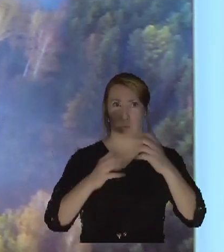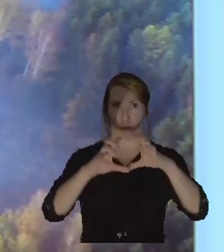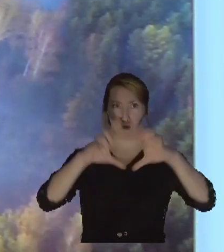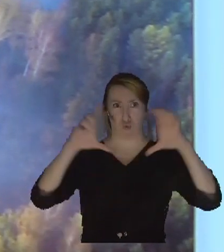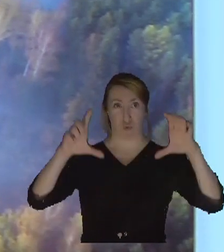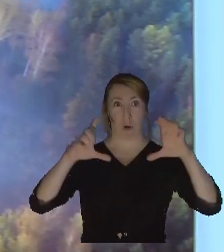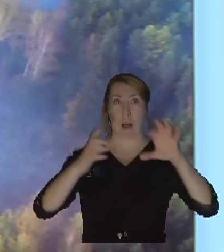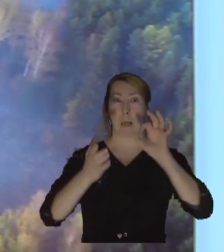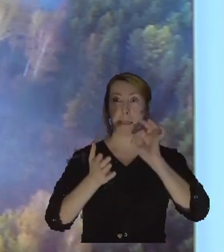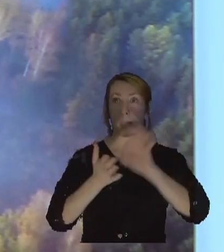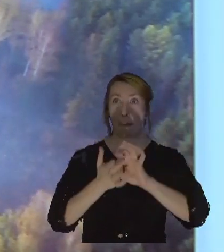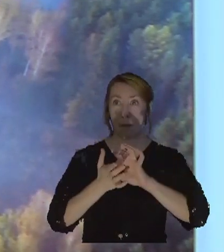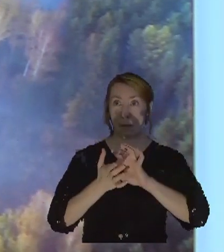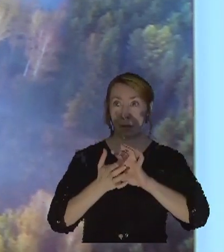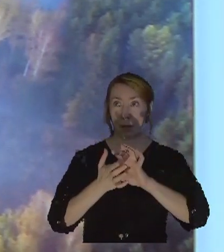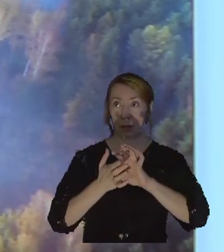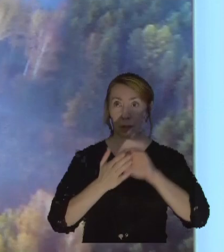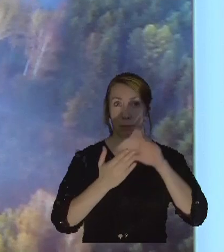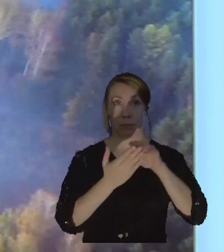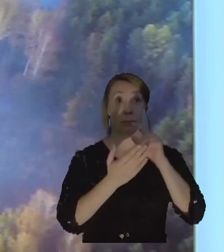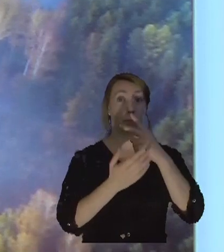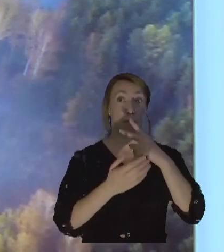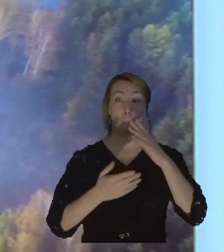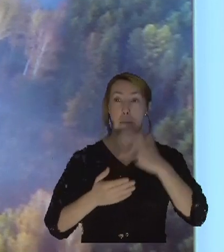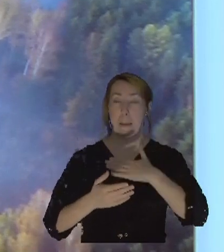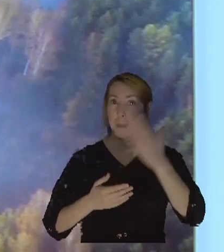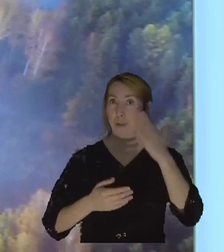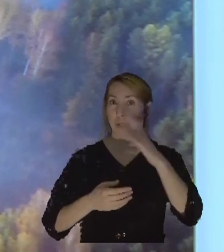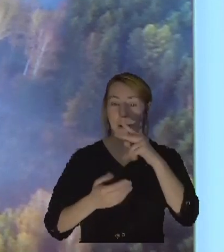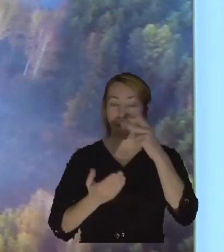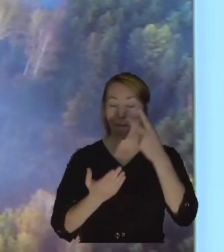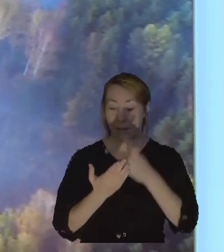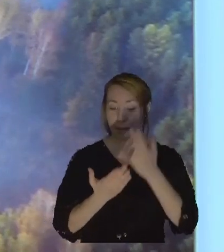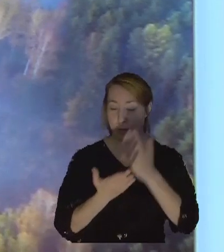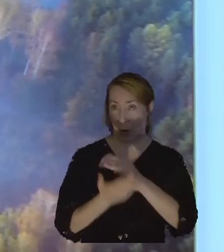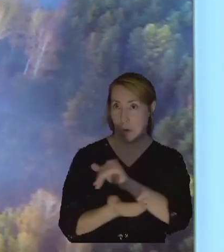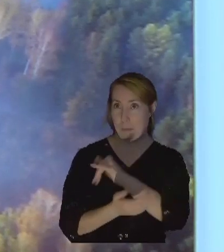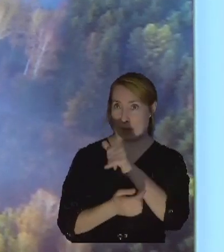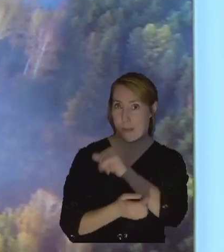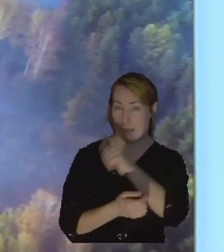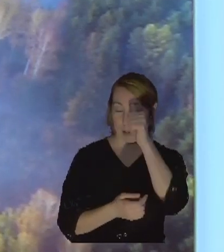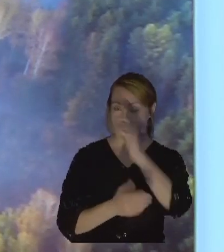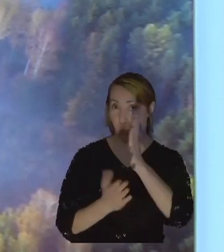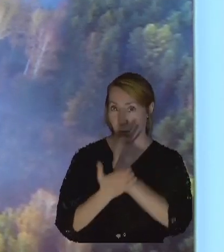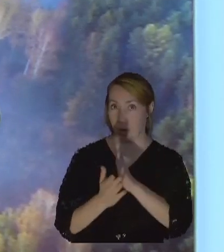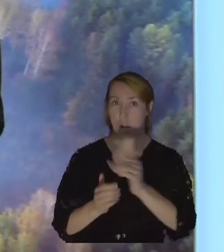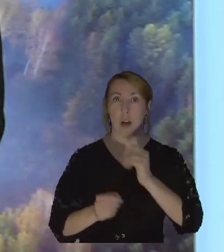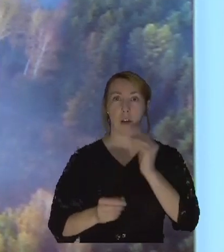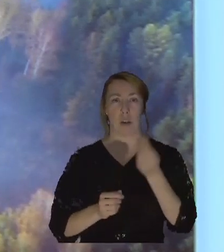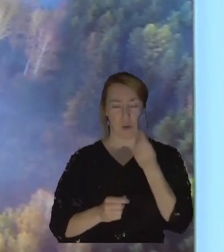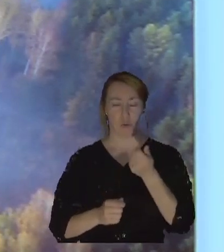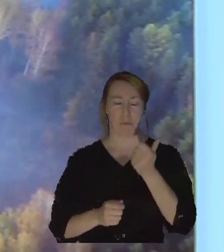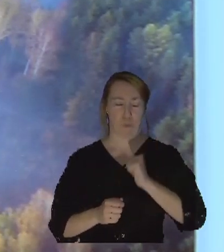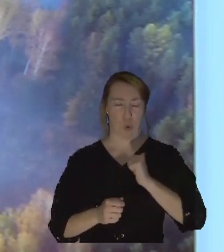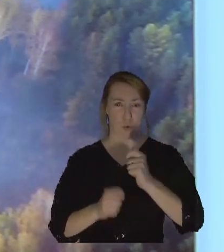Państwo niczego oprócz tego, że wpisali swoje imię i nazwisko. Jeszcze trochę poczekamy, jeszcze trochę przedłużamy.